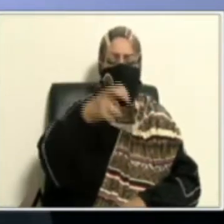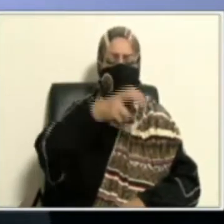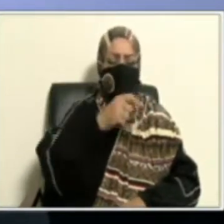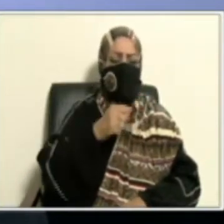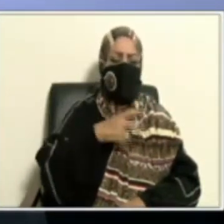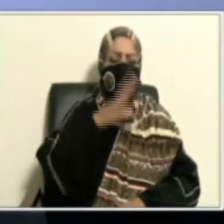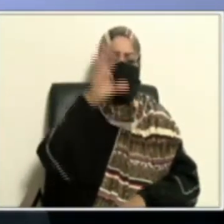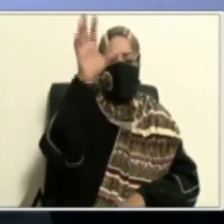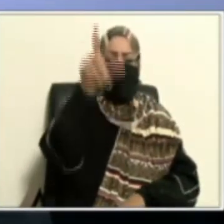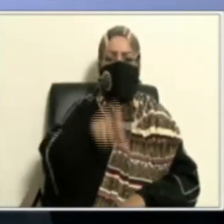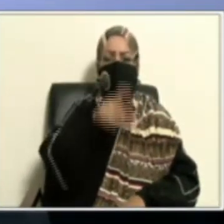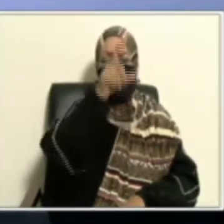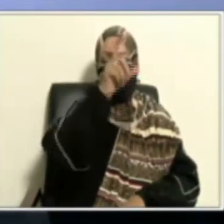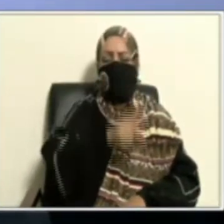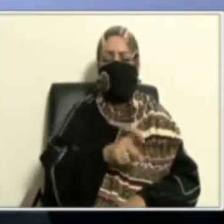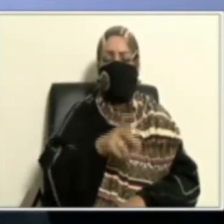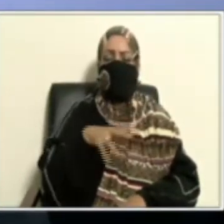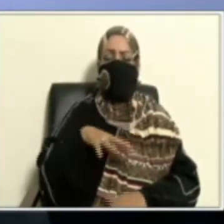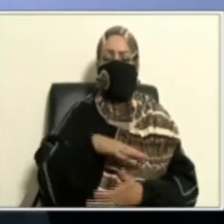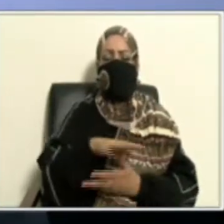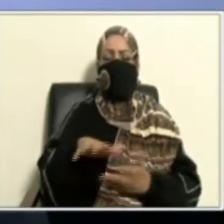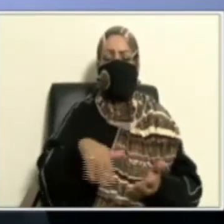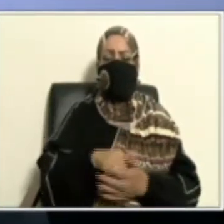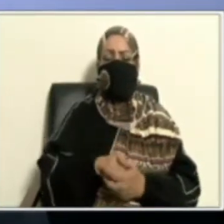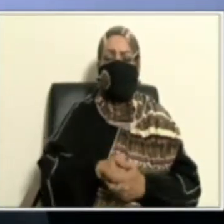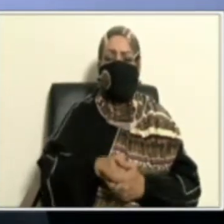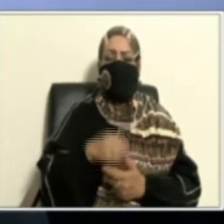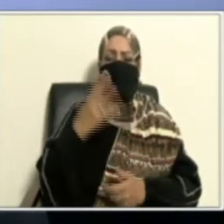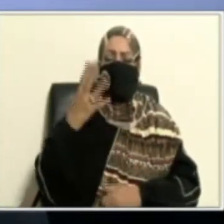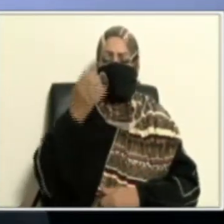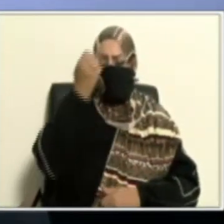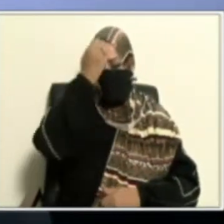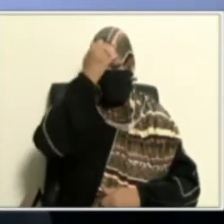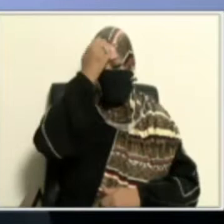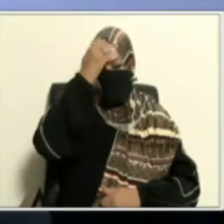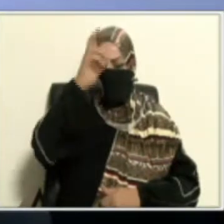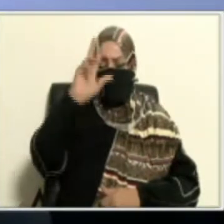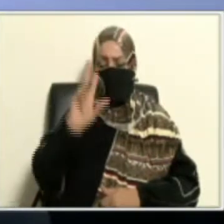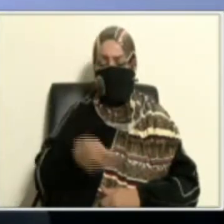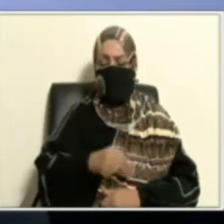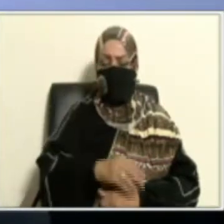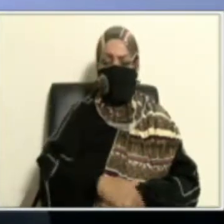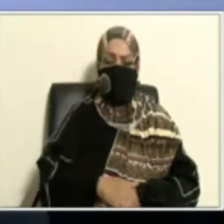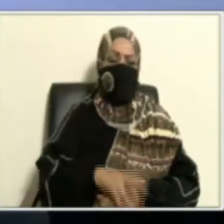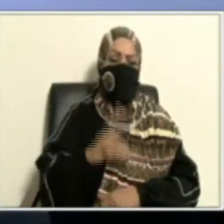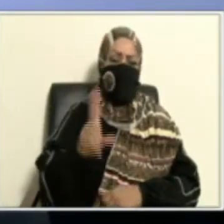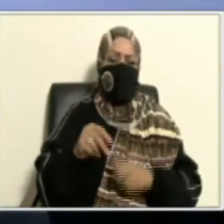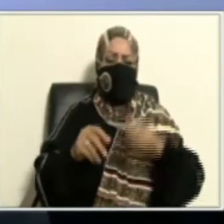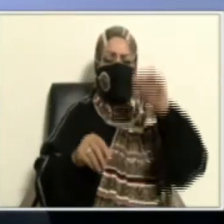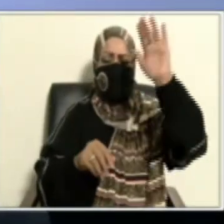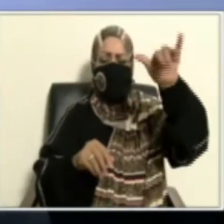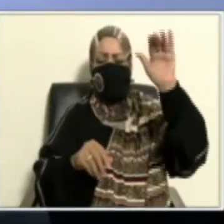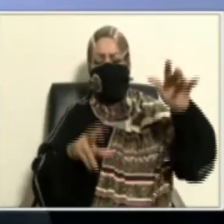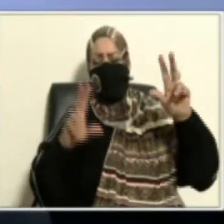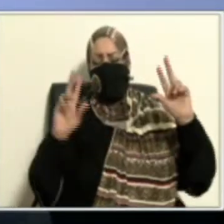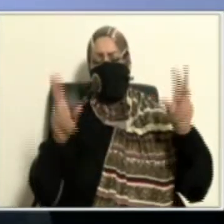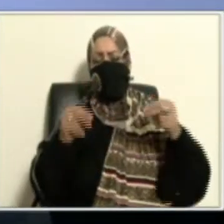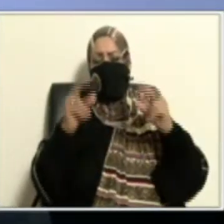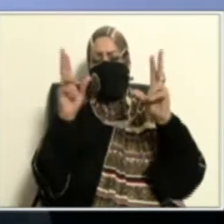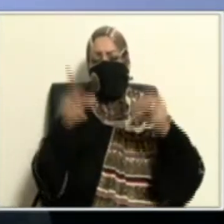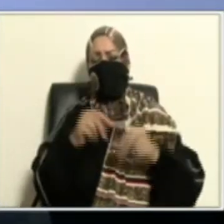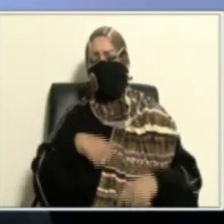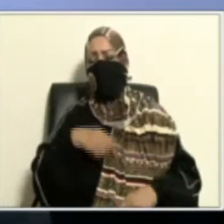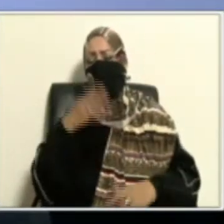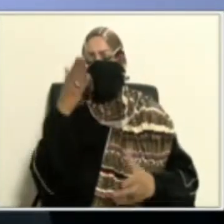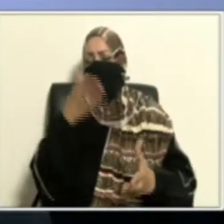للأسف هذا اللي صاير، مش حيطقوا في المواطنين العاديين. لكن أنا كشخص مثلا في لجنة العقود